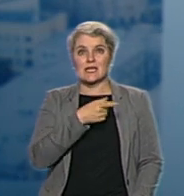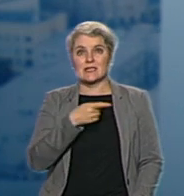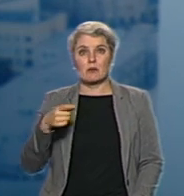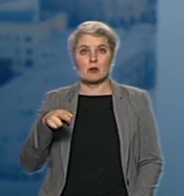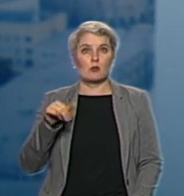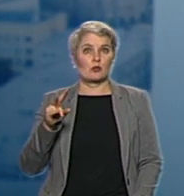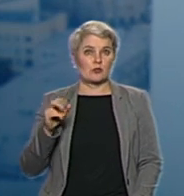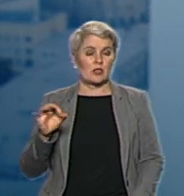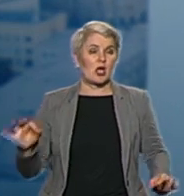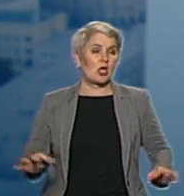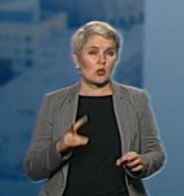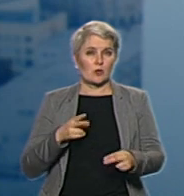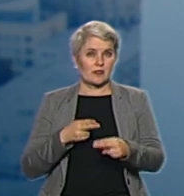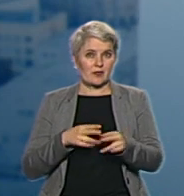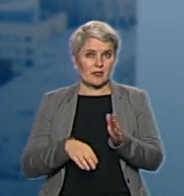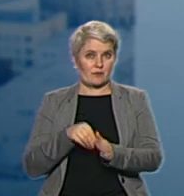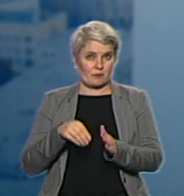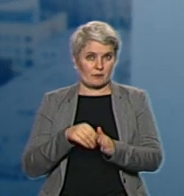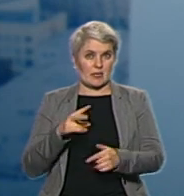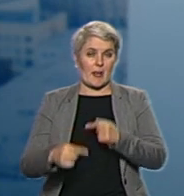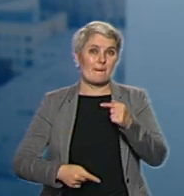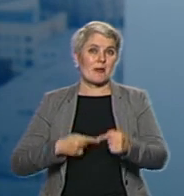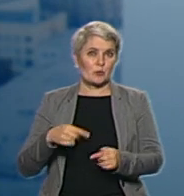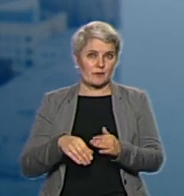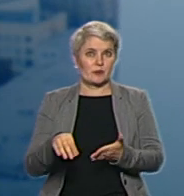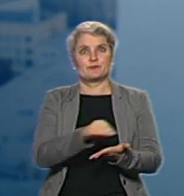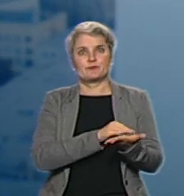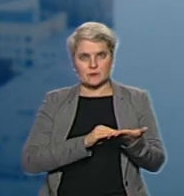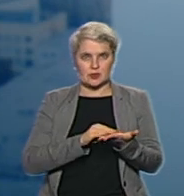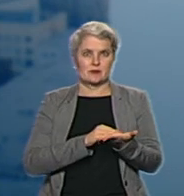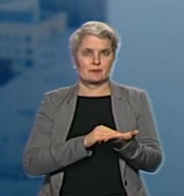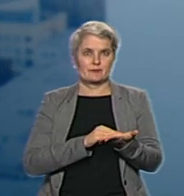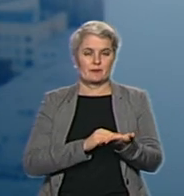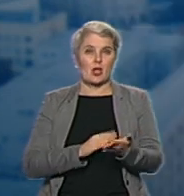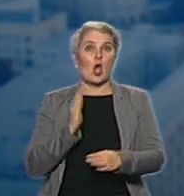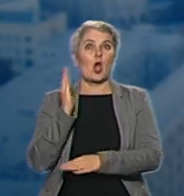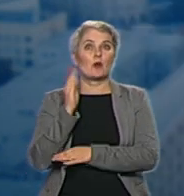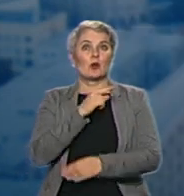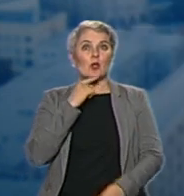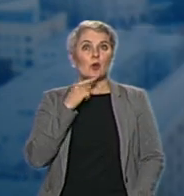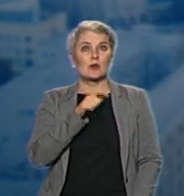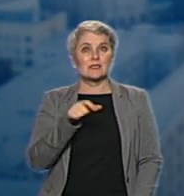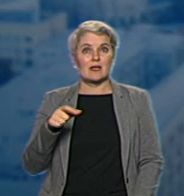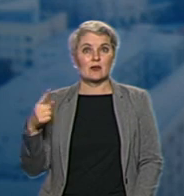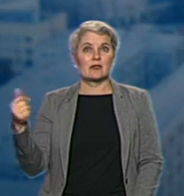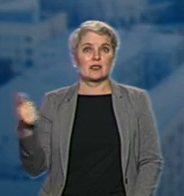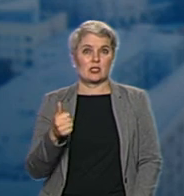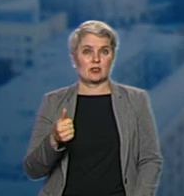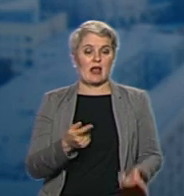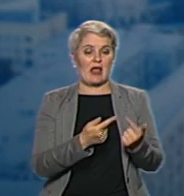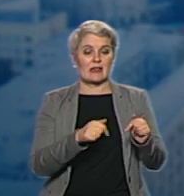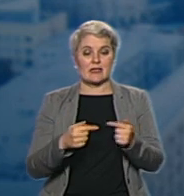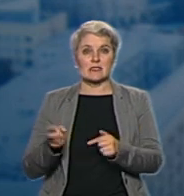тепер нічого не завадить йому балотуватися на майбутніх виборах ще раз. Голосували росіяни впродовж тижня. На дільниці прийшли